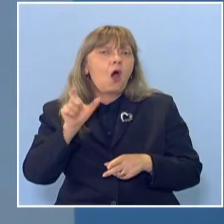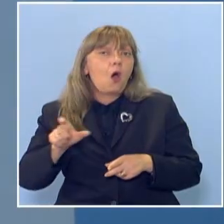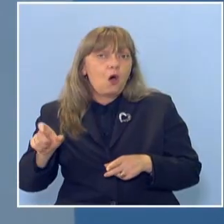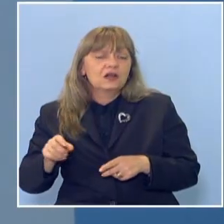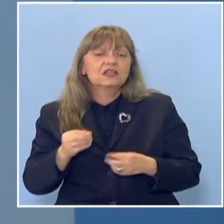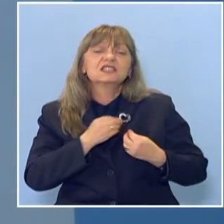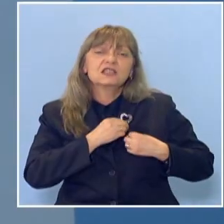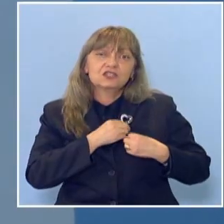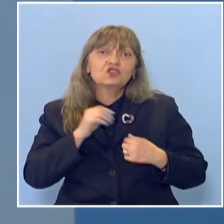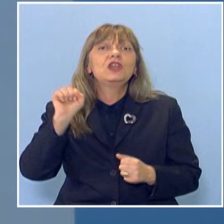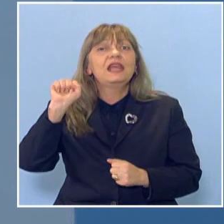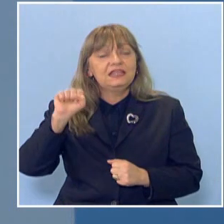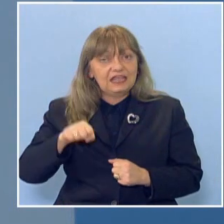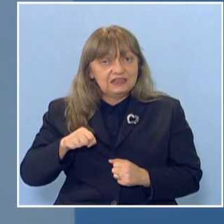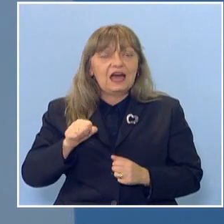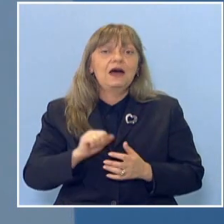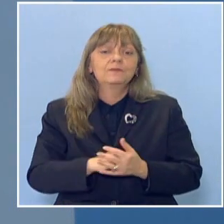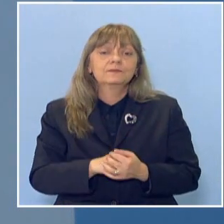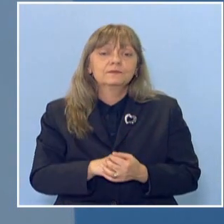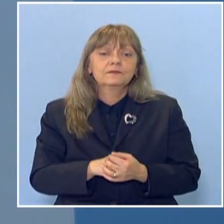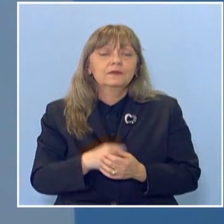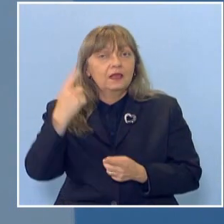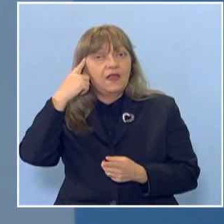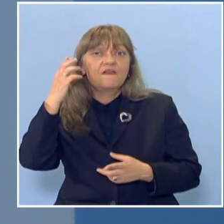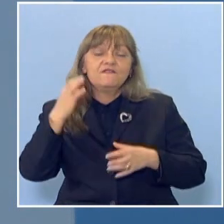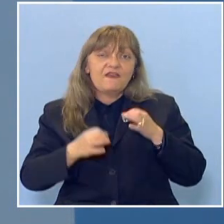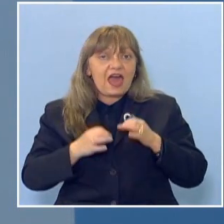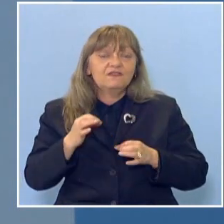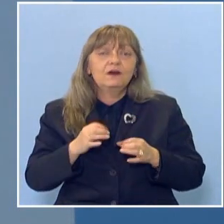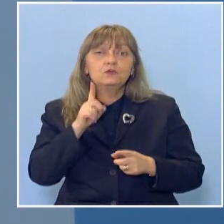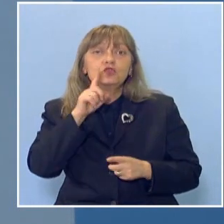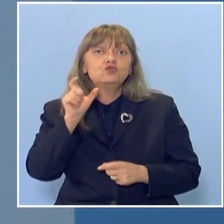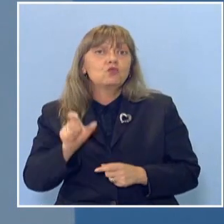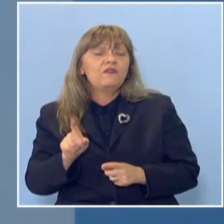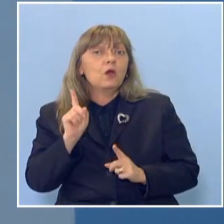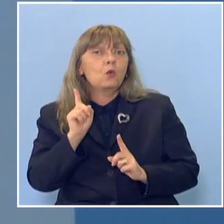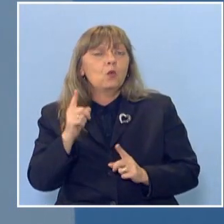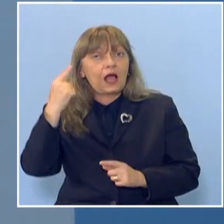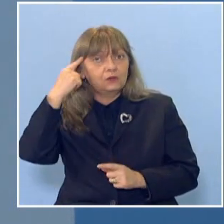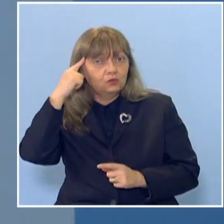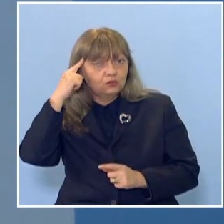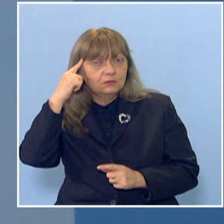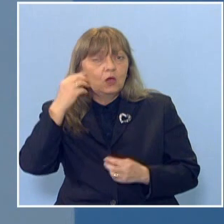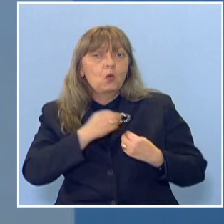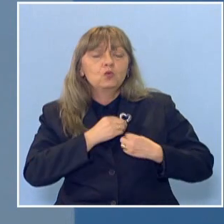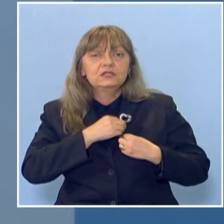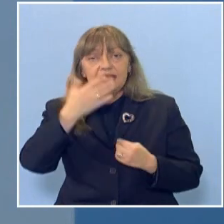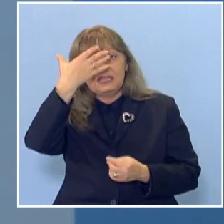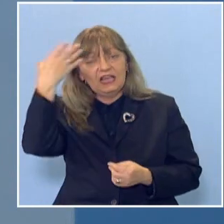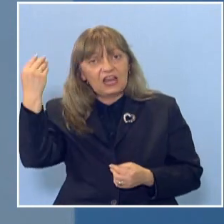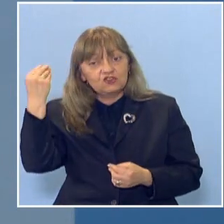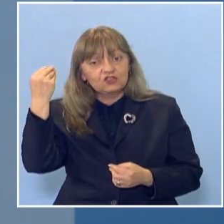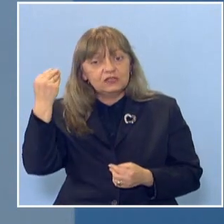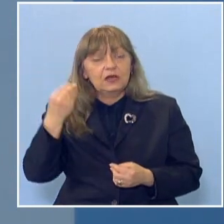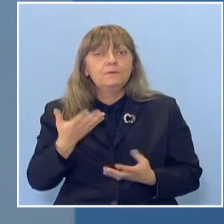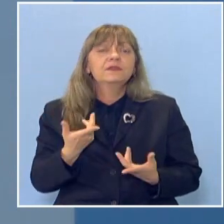да. Но вярвам, че човек, когато осъзнае и усети грешките си,